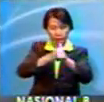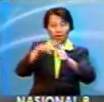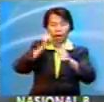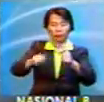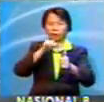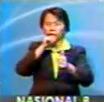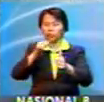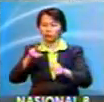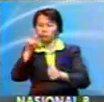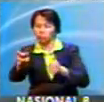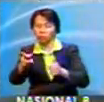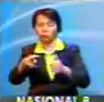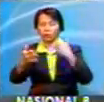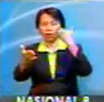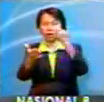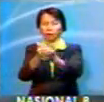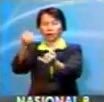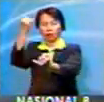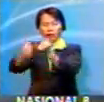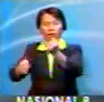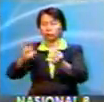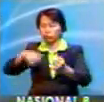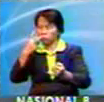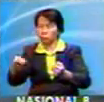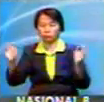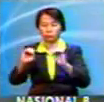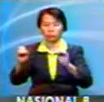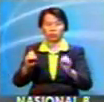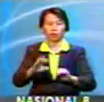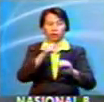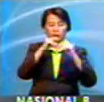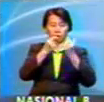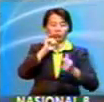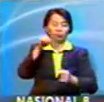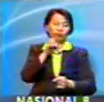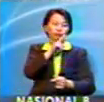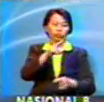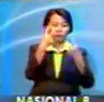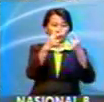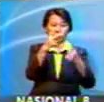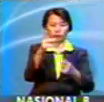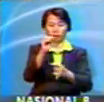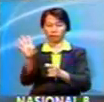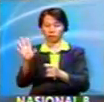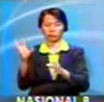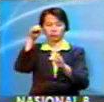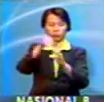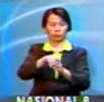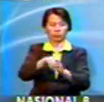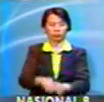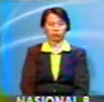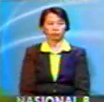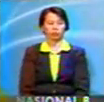tetapi tidak kelihatan sehinggalah ke garisan penamat dalam kategori junior 12 km yang disertainya.